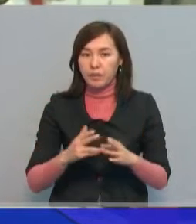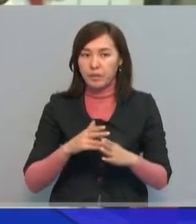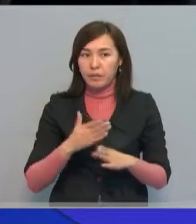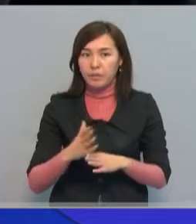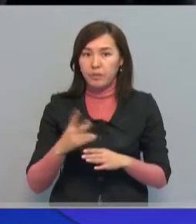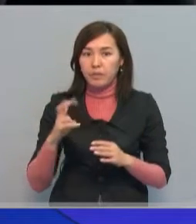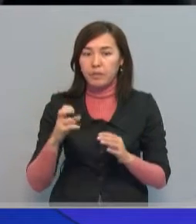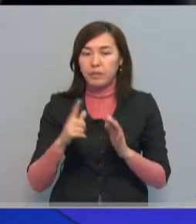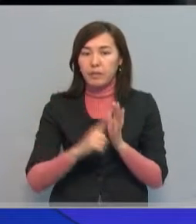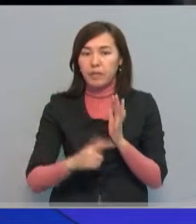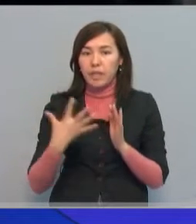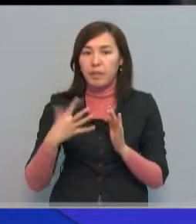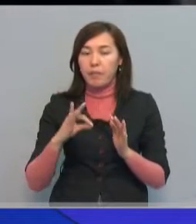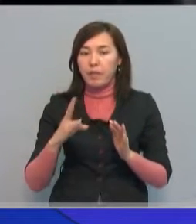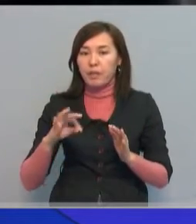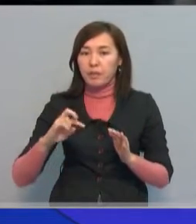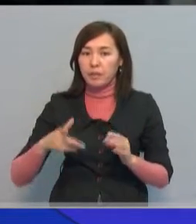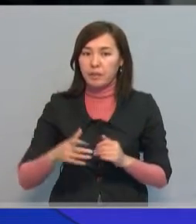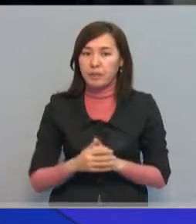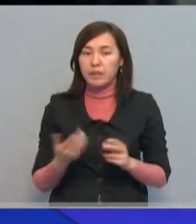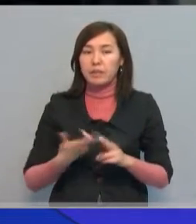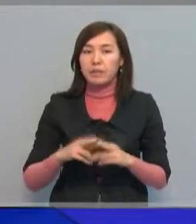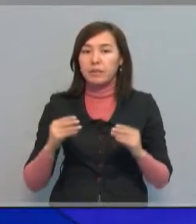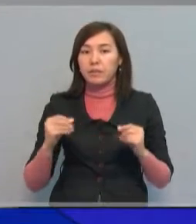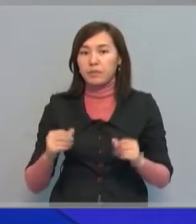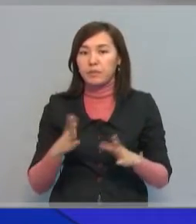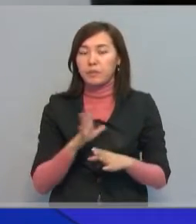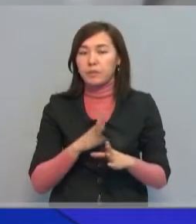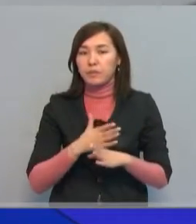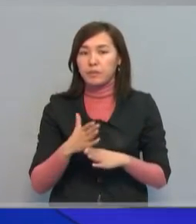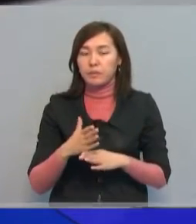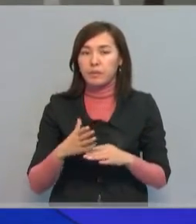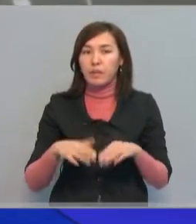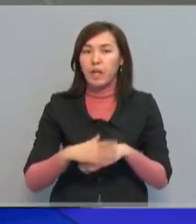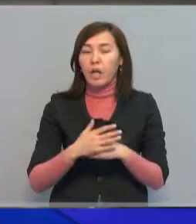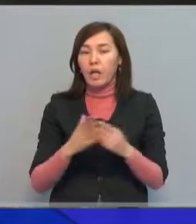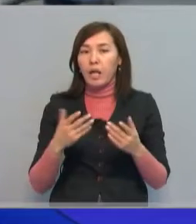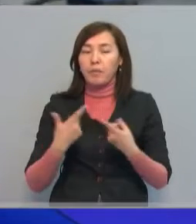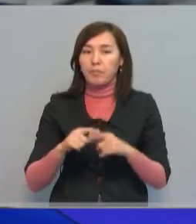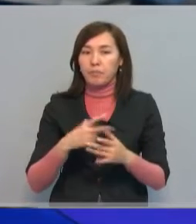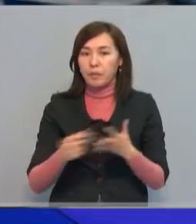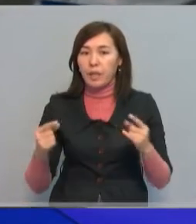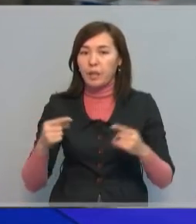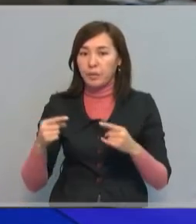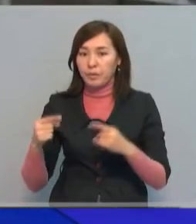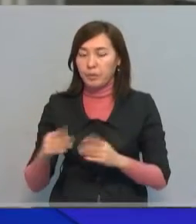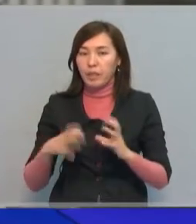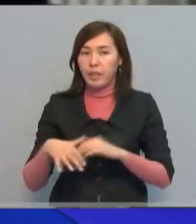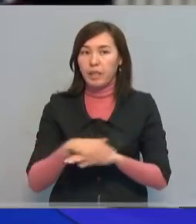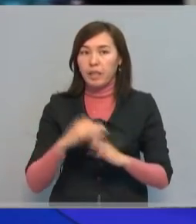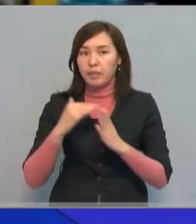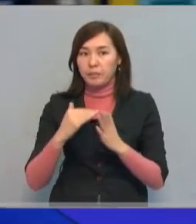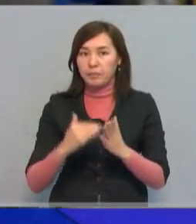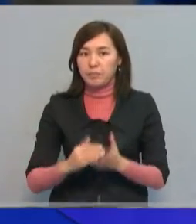выделено 275 миллионов тенге. На эти средства были установлены новейшие приборы, соответствующие